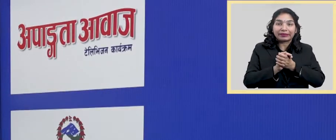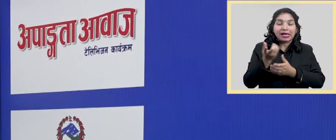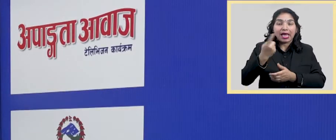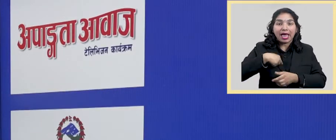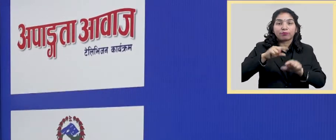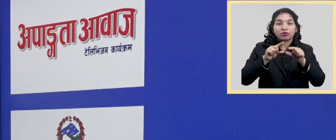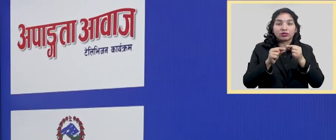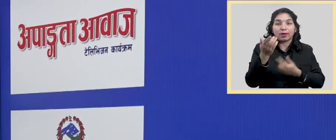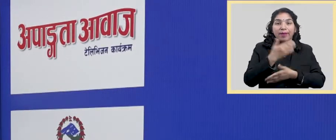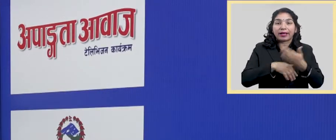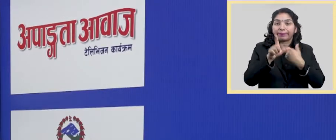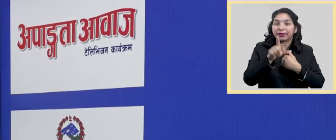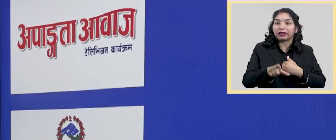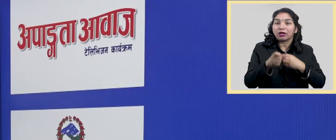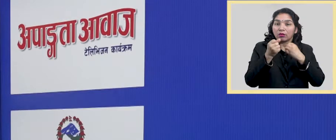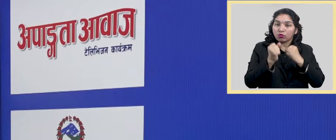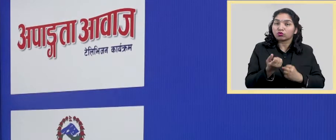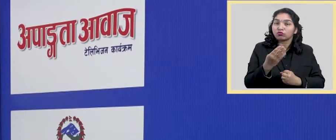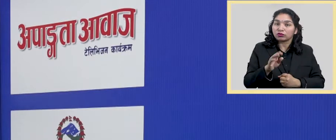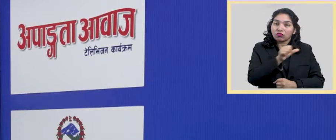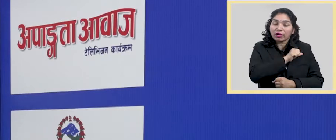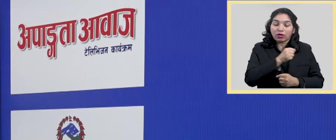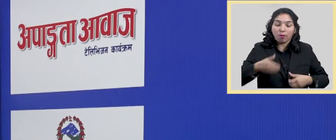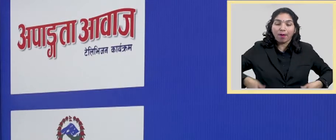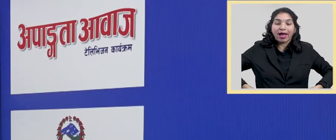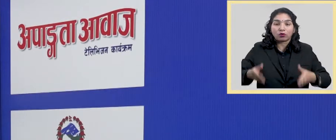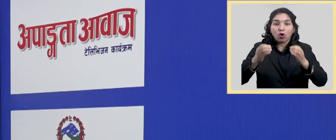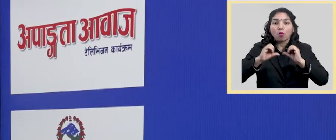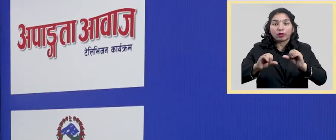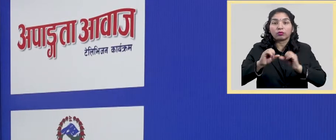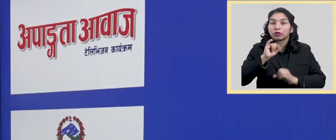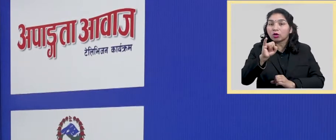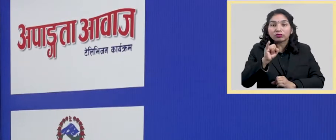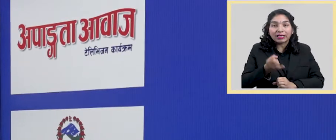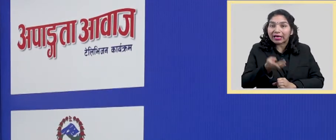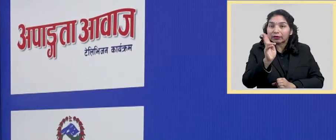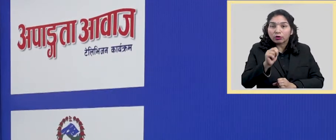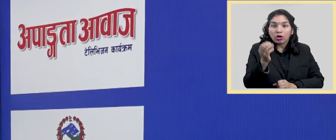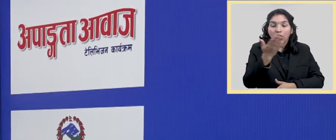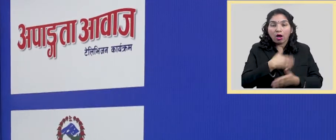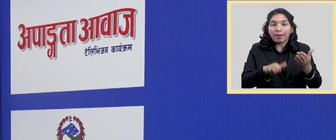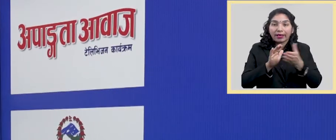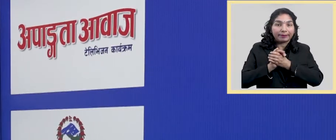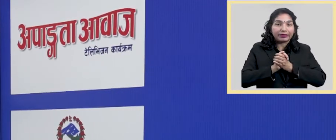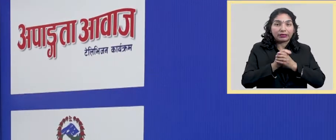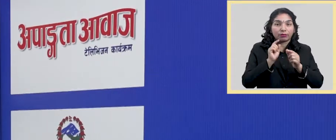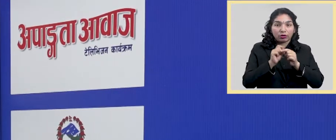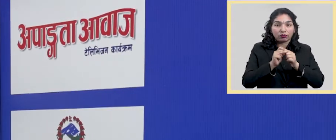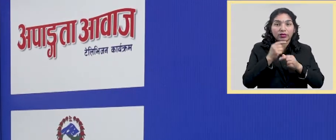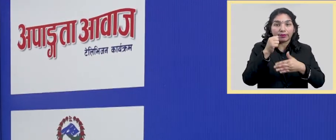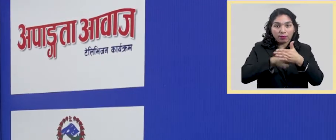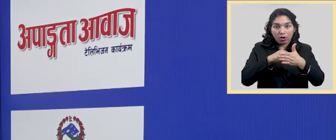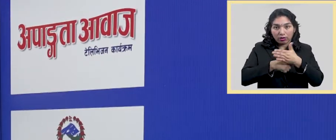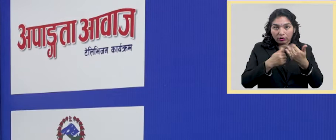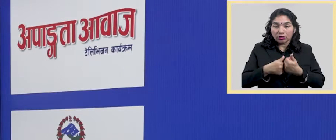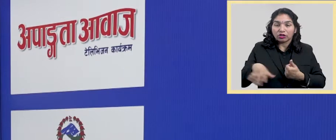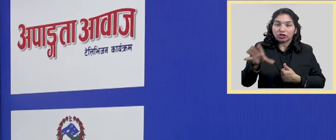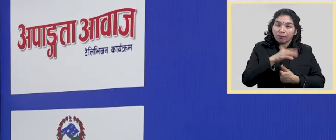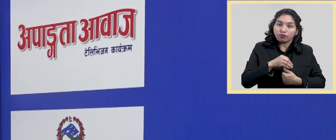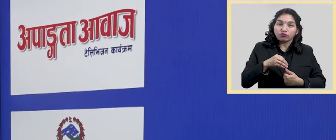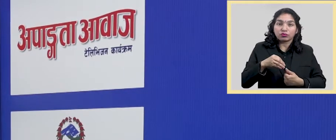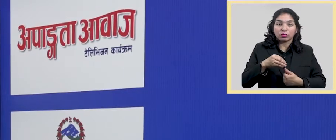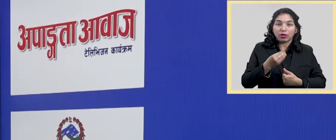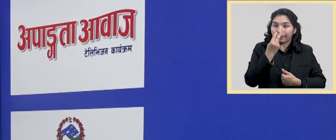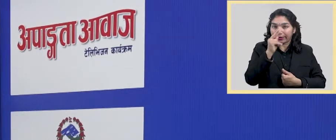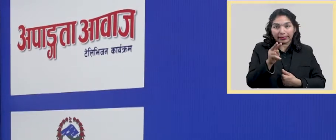हाम्रो क्षेत्रमा अपाङ्गता भएको व्यक्तिहरू बस्नुहुन्छ उहाँहरूको लागि चाहिँ यो बाटो प्रयोग गर्दाखेरि भोलि शौचालय जानु पनि अपाङ्ग मैत्री बनाउनुपर्छ भनेर हामी जोड गरेका छौँ र